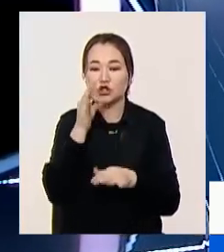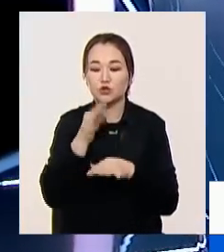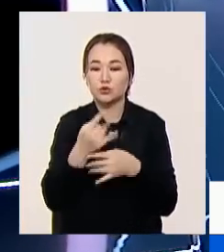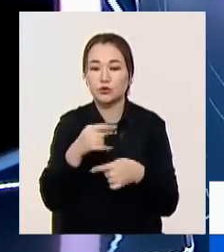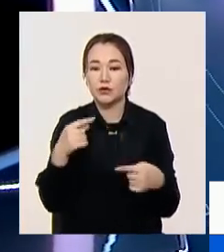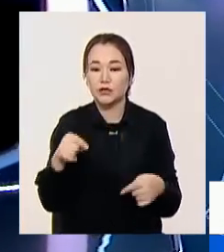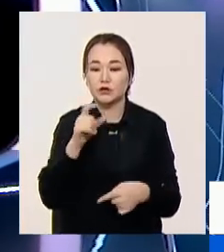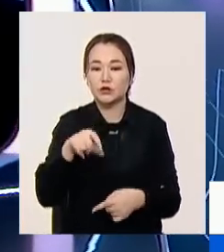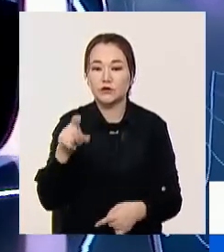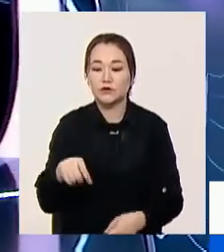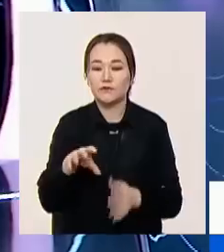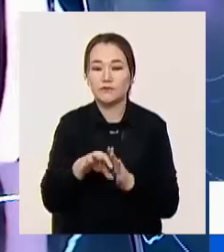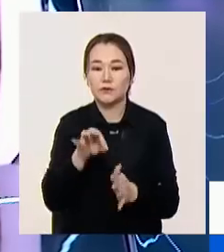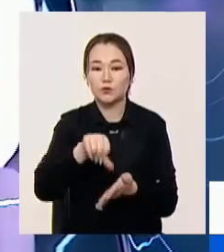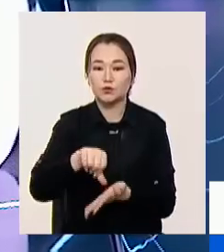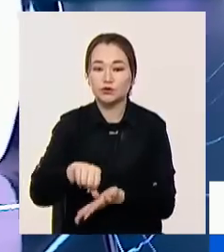другие кандидаты?